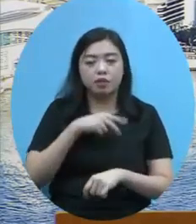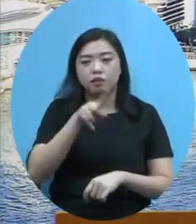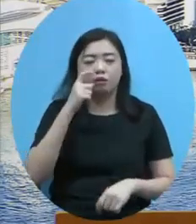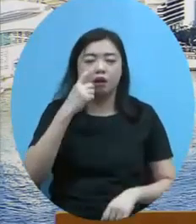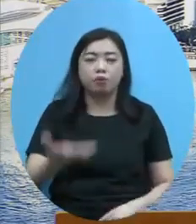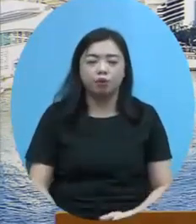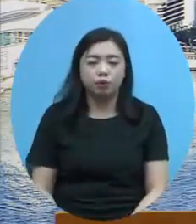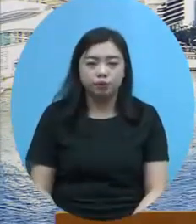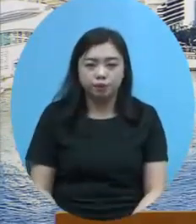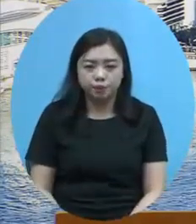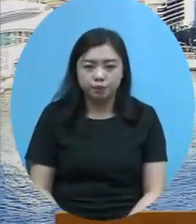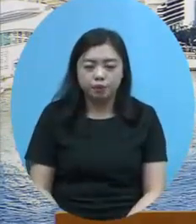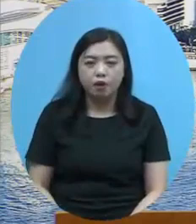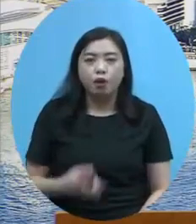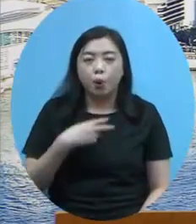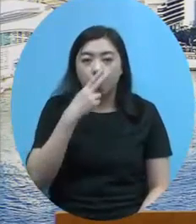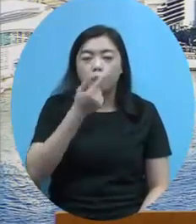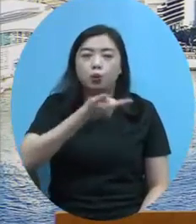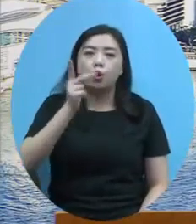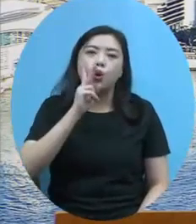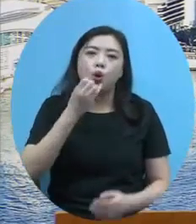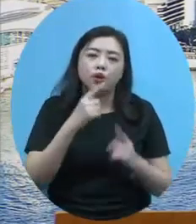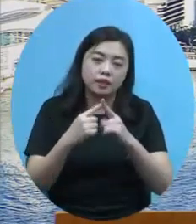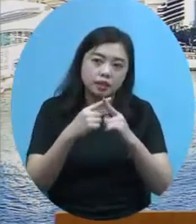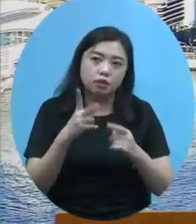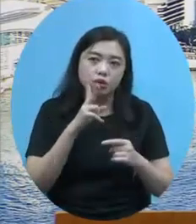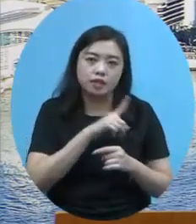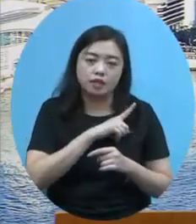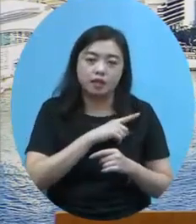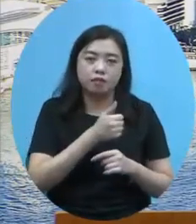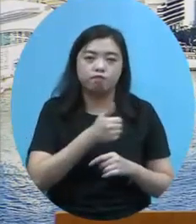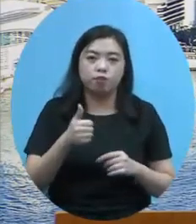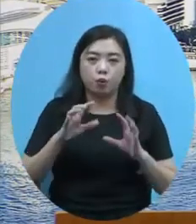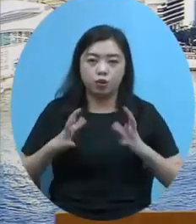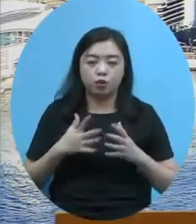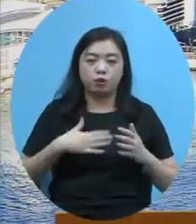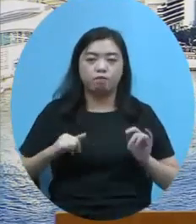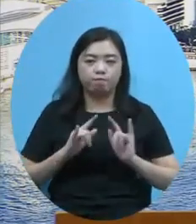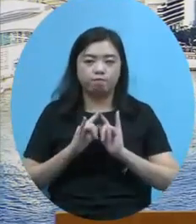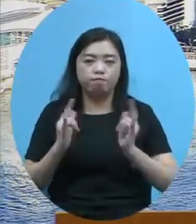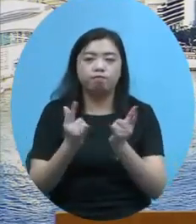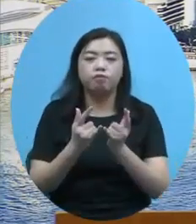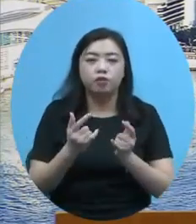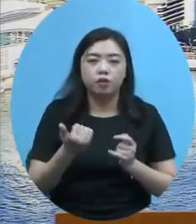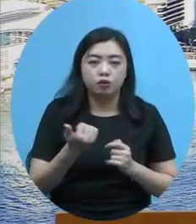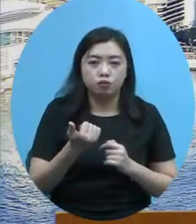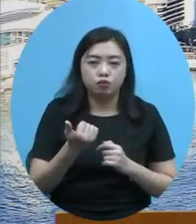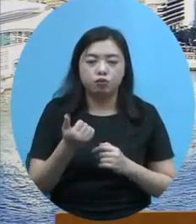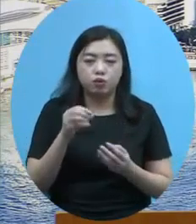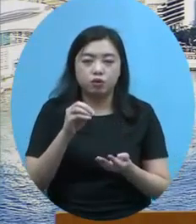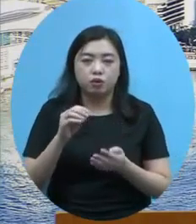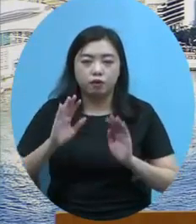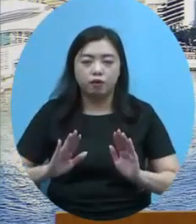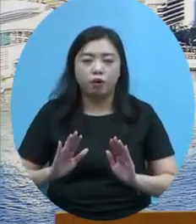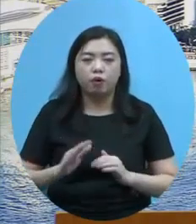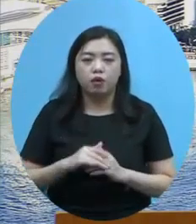見唔到呢一樣嘢。咁相信係可能好多即係香港市民現時我哋嗰個即係整體群體嗰個免疫力都係即係有翻一定程度